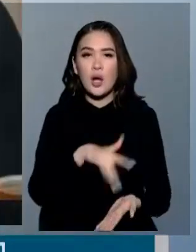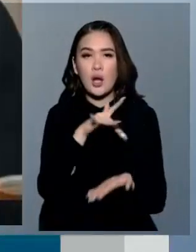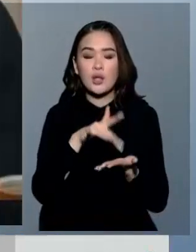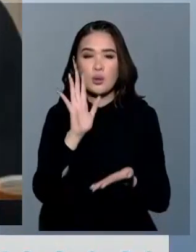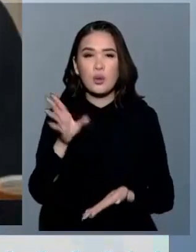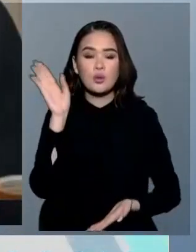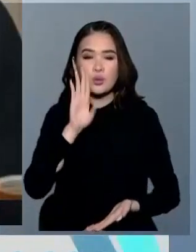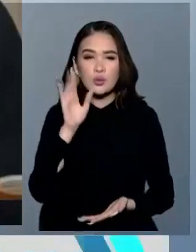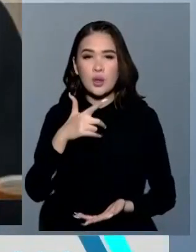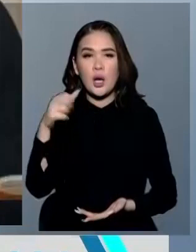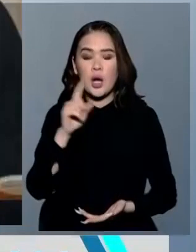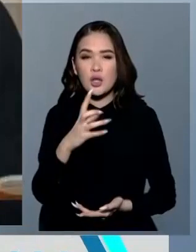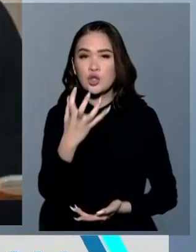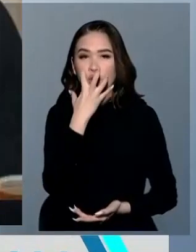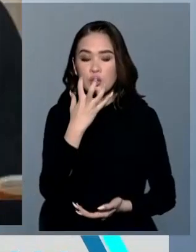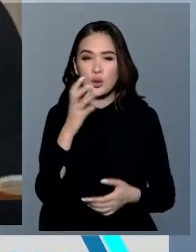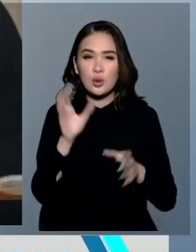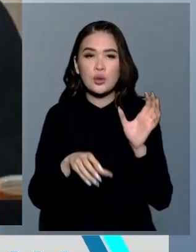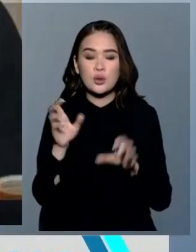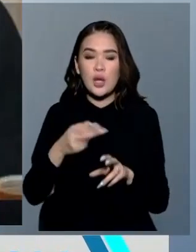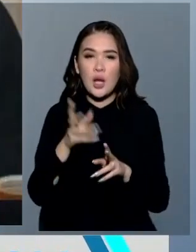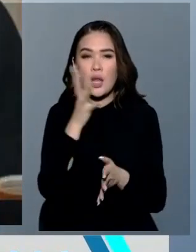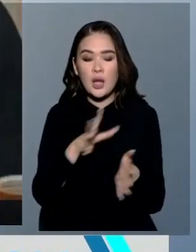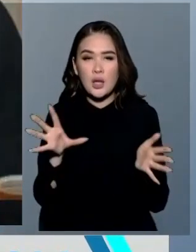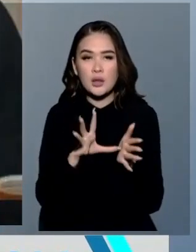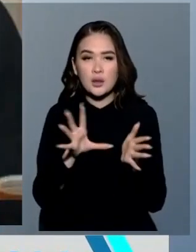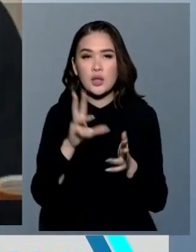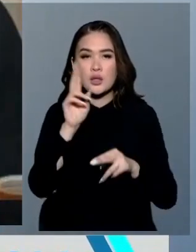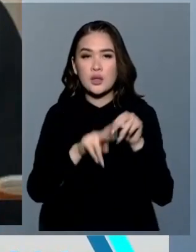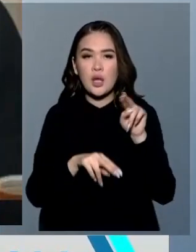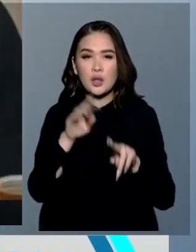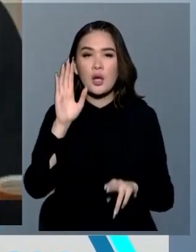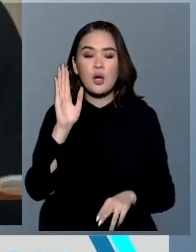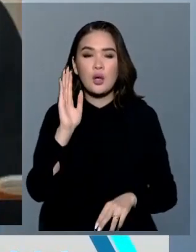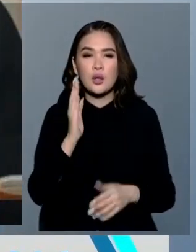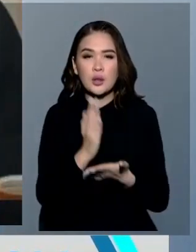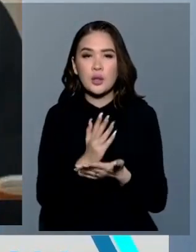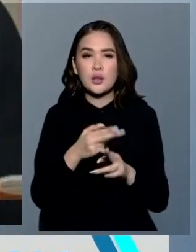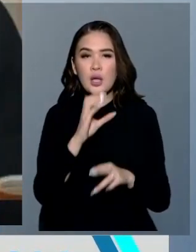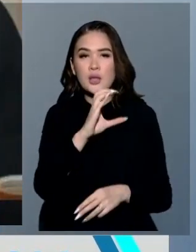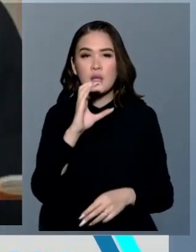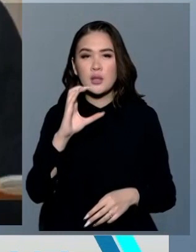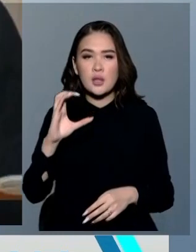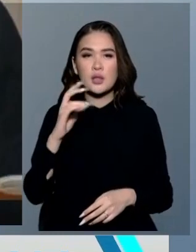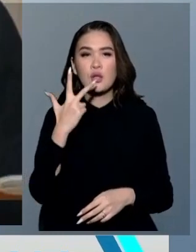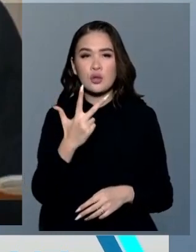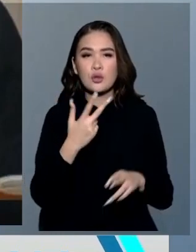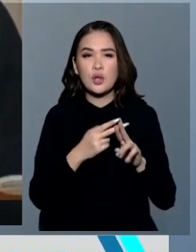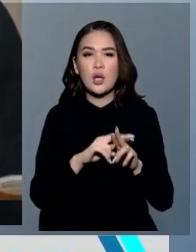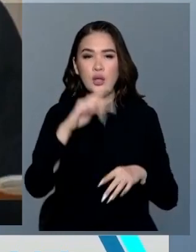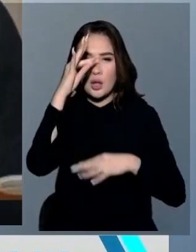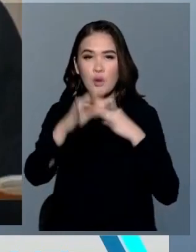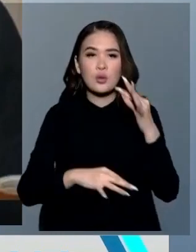су, газ, жылу станциялары мен жылу электр орталықтары салынып жатқанын айтты. ССС 3 станциясы